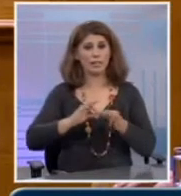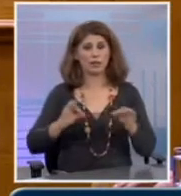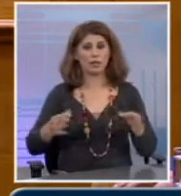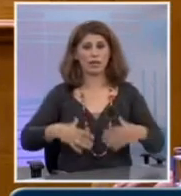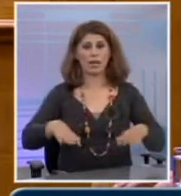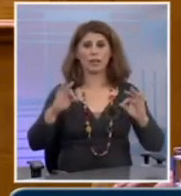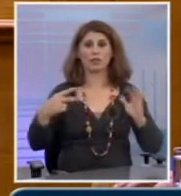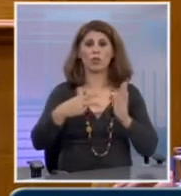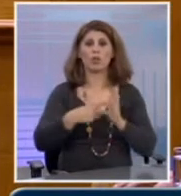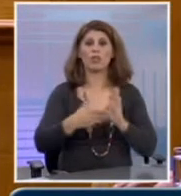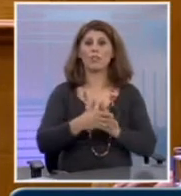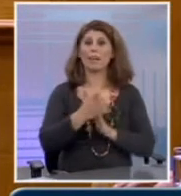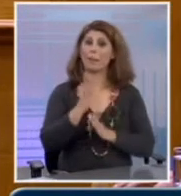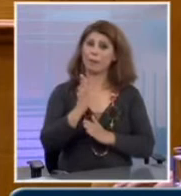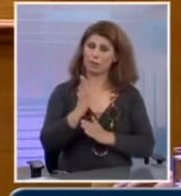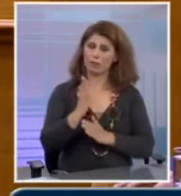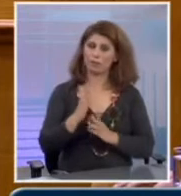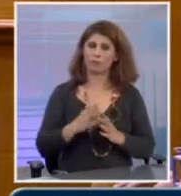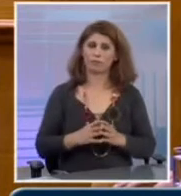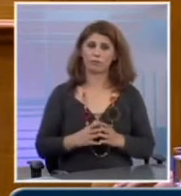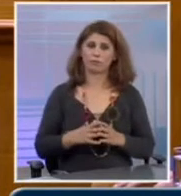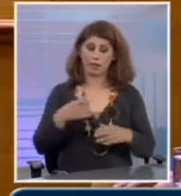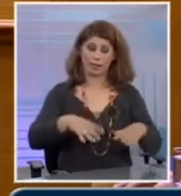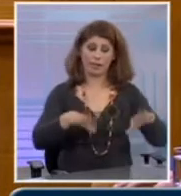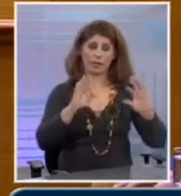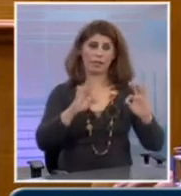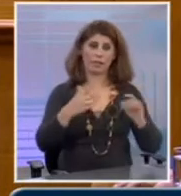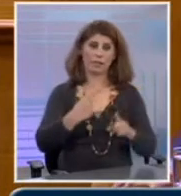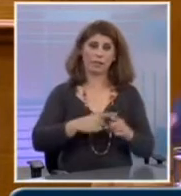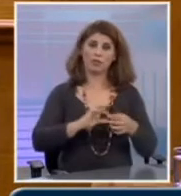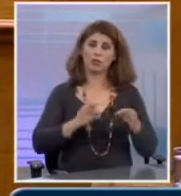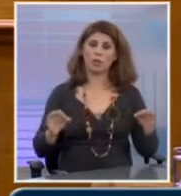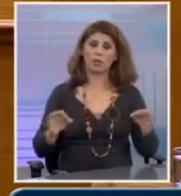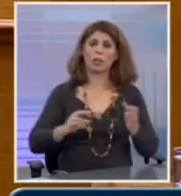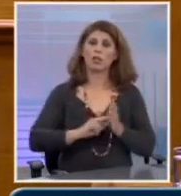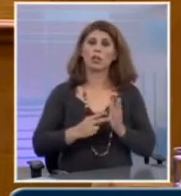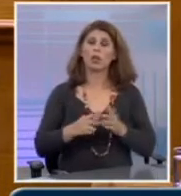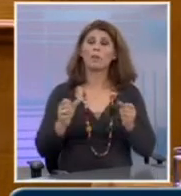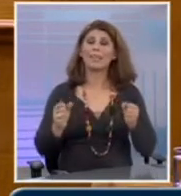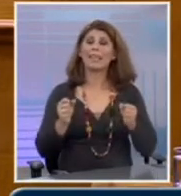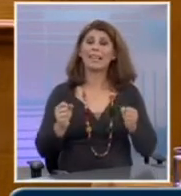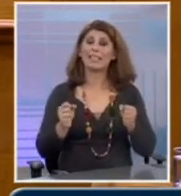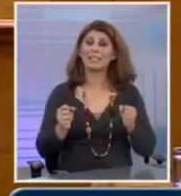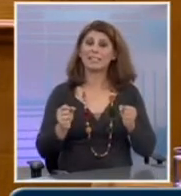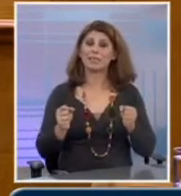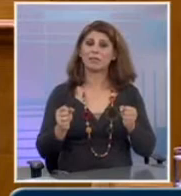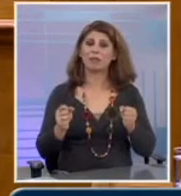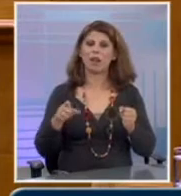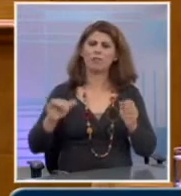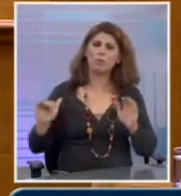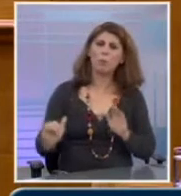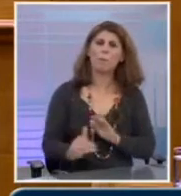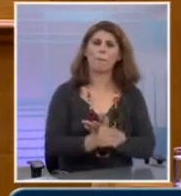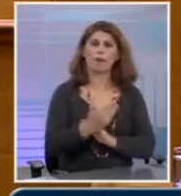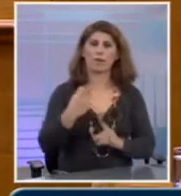το 2015, έχει ως αφετηρία, ότι η οικονομική κρίση, τα δεινά του ελληνικού